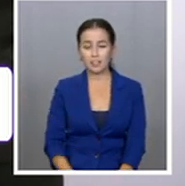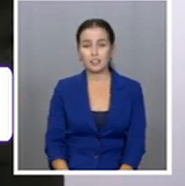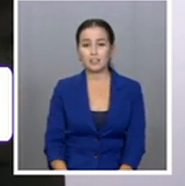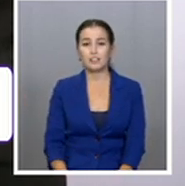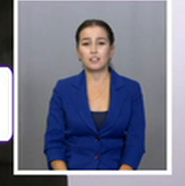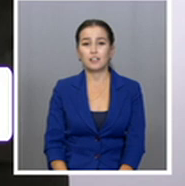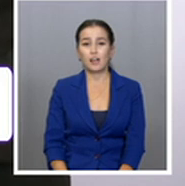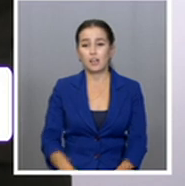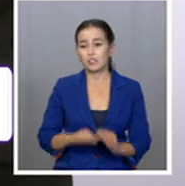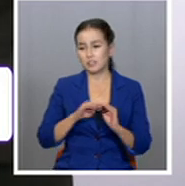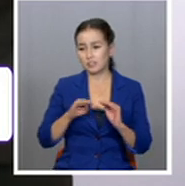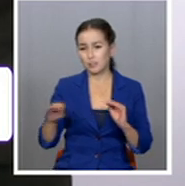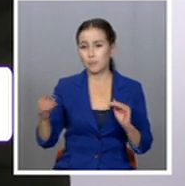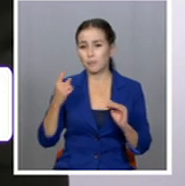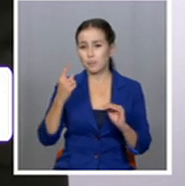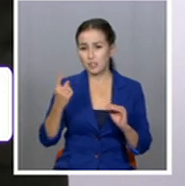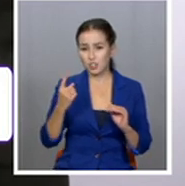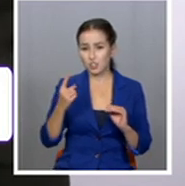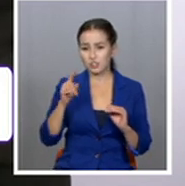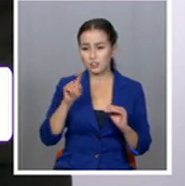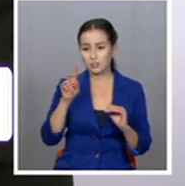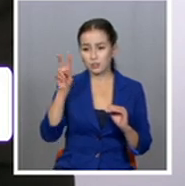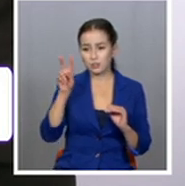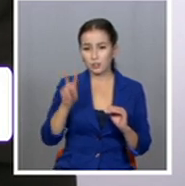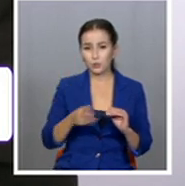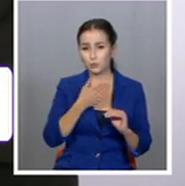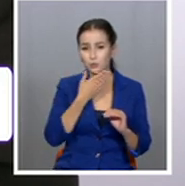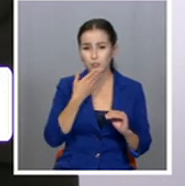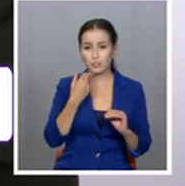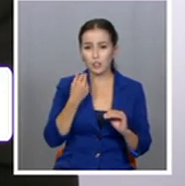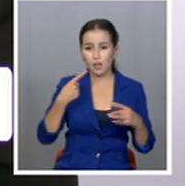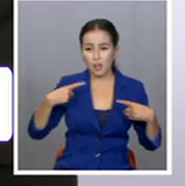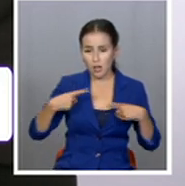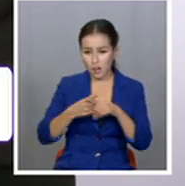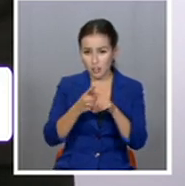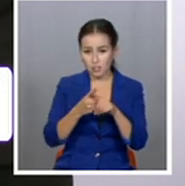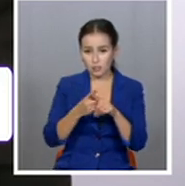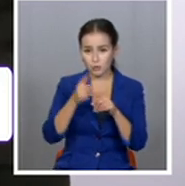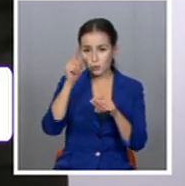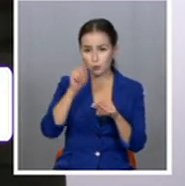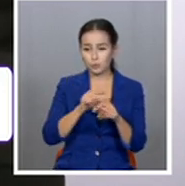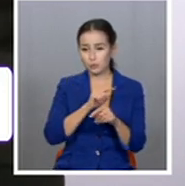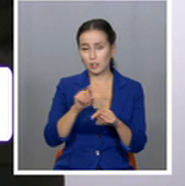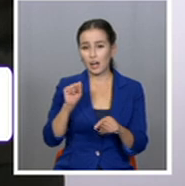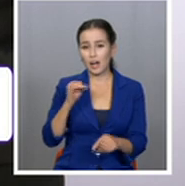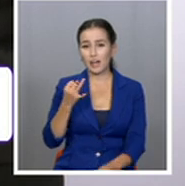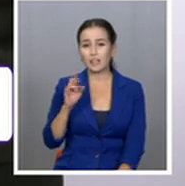Кеңістікте бір жазықтықта жатпайтын екі түзу айқас түзулер деп аталады.